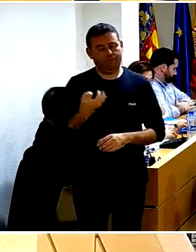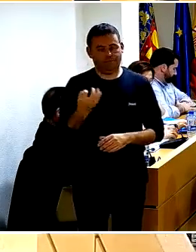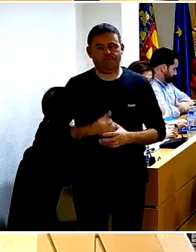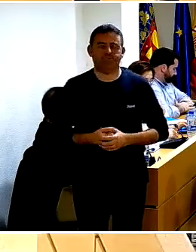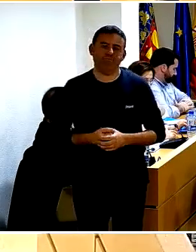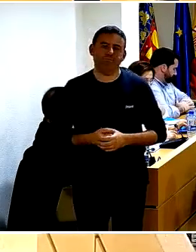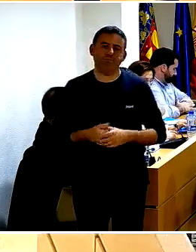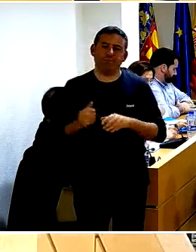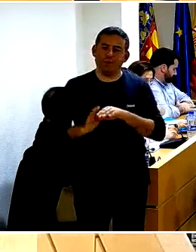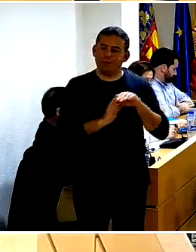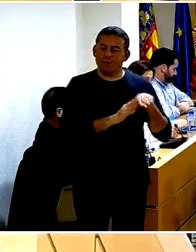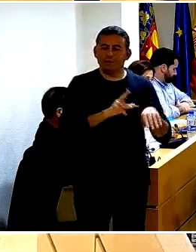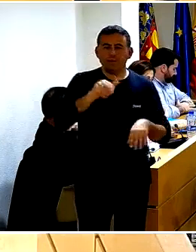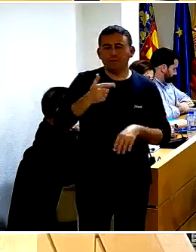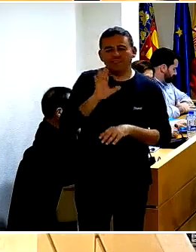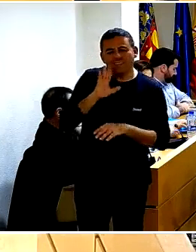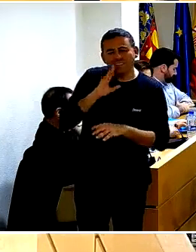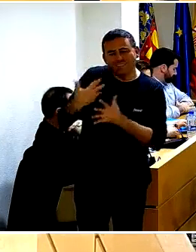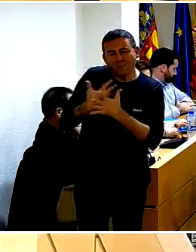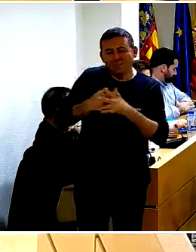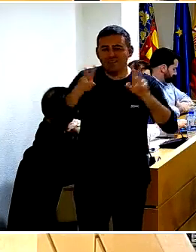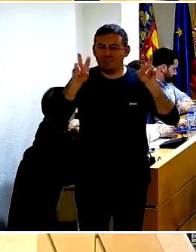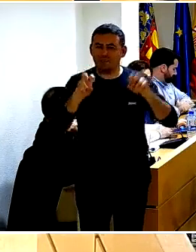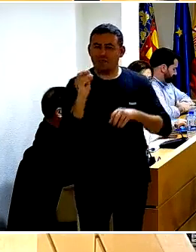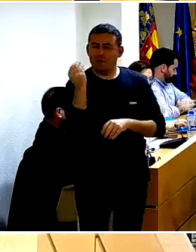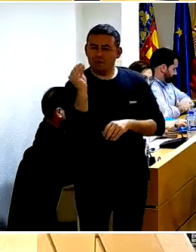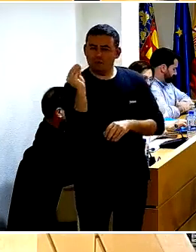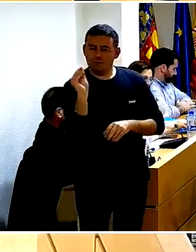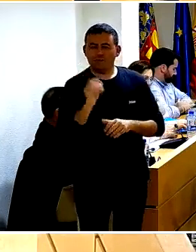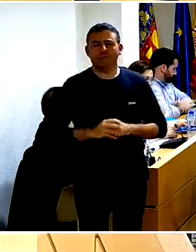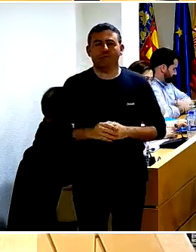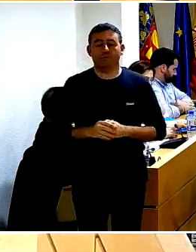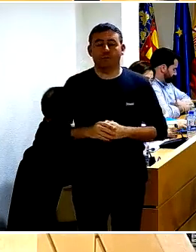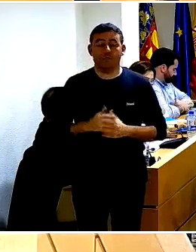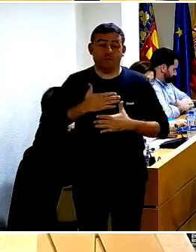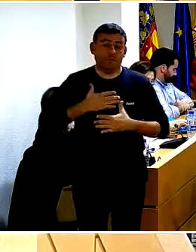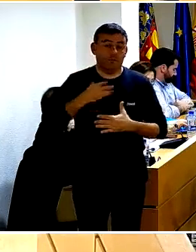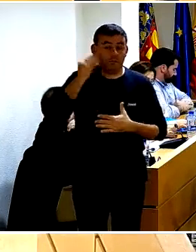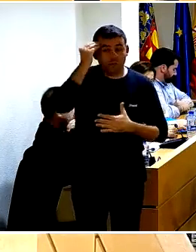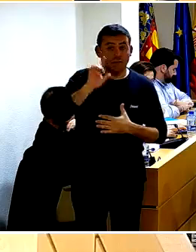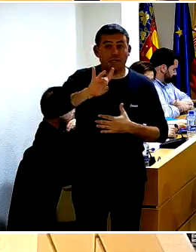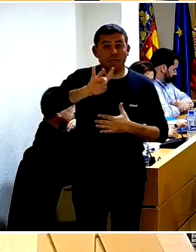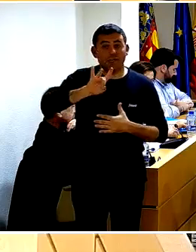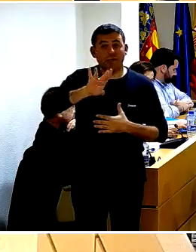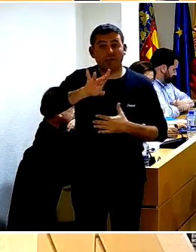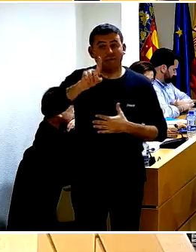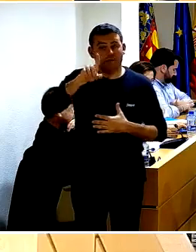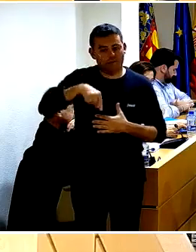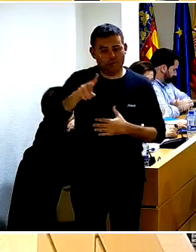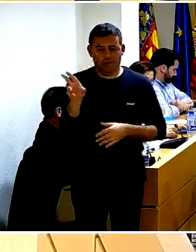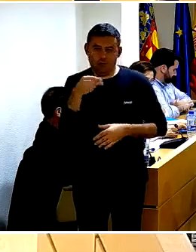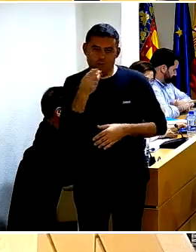Respecte al que ha comentat vostè de joventut, per nosaltres és important augmentar 15.000 euros en programes, però no hem fet sols